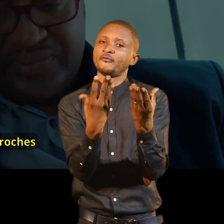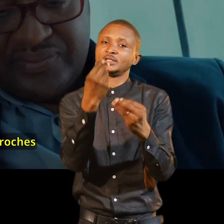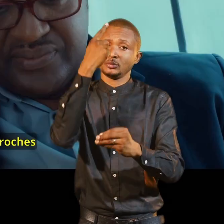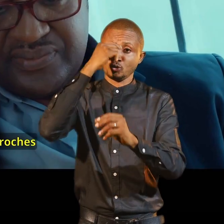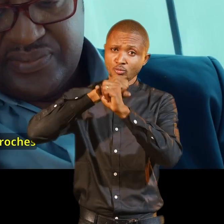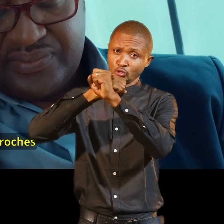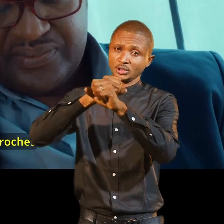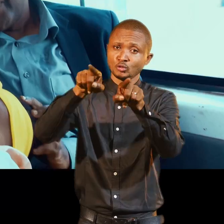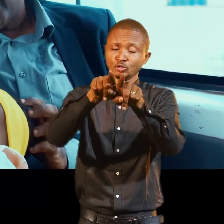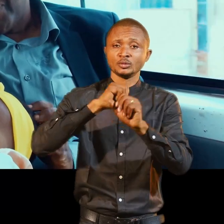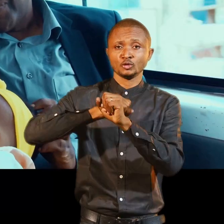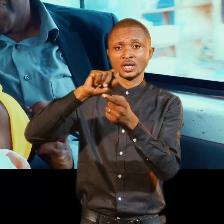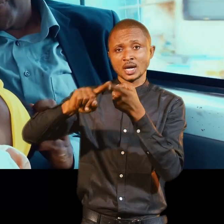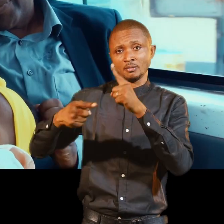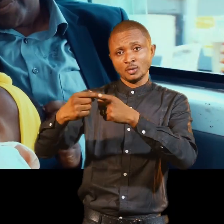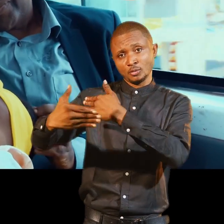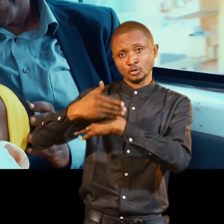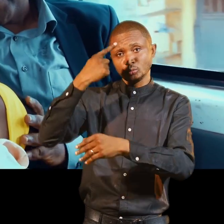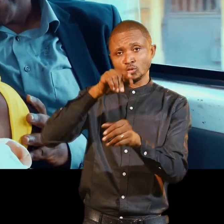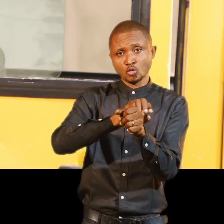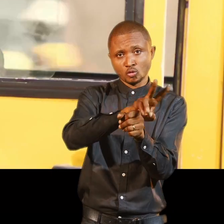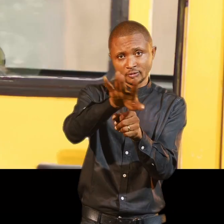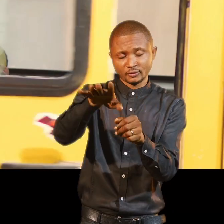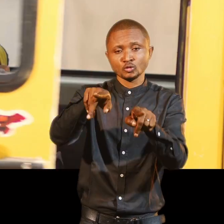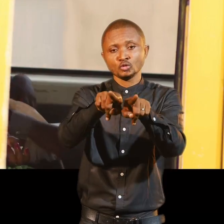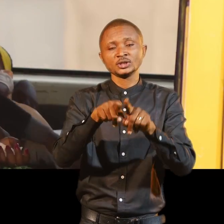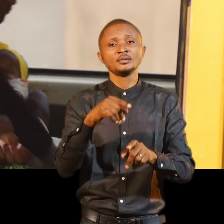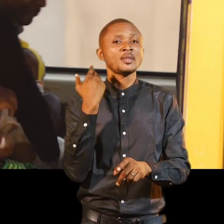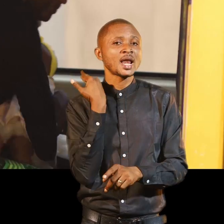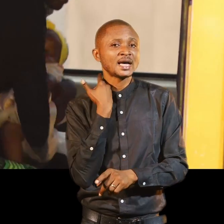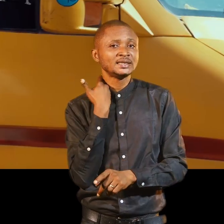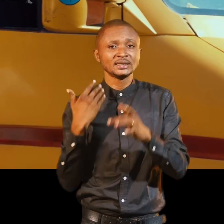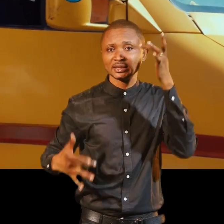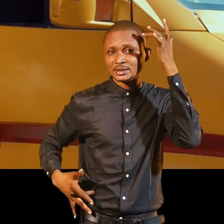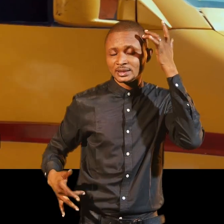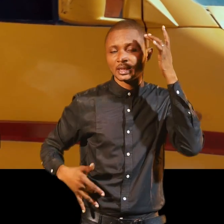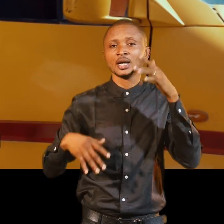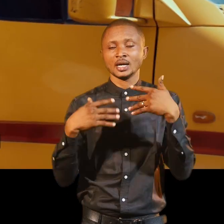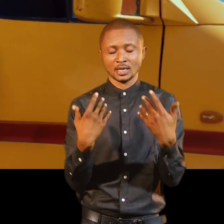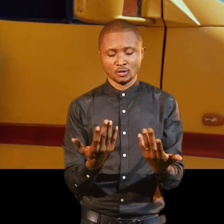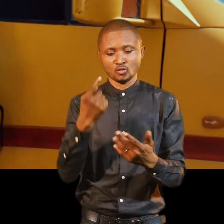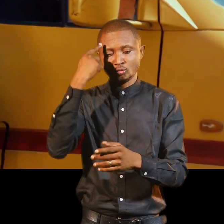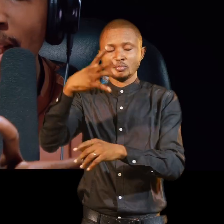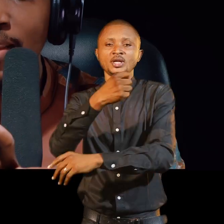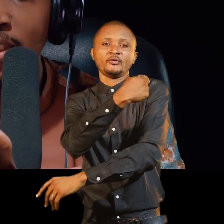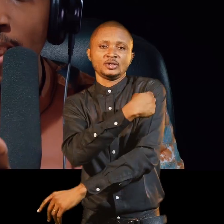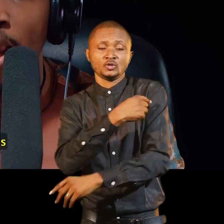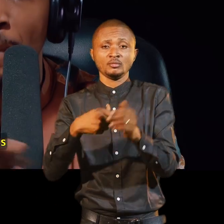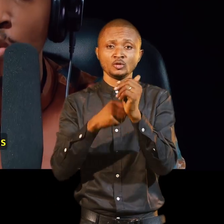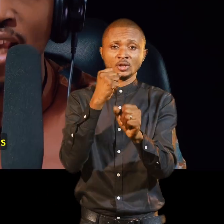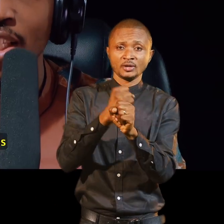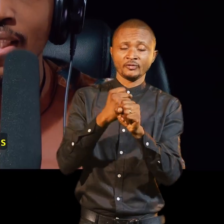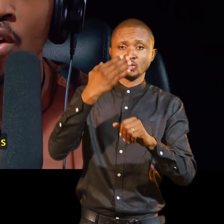ni kukubaba kwa abu ku COVID-19. Ni masama makwabu akwefuka kuhichila kubisalu. Baka jiba memi, ba